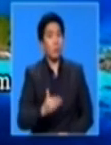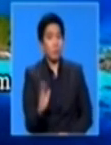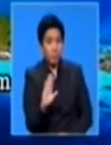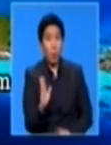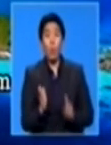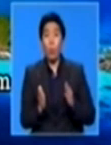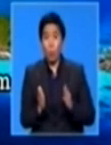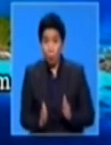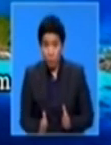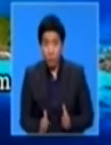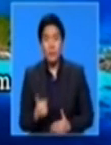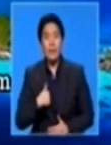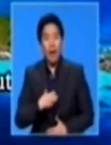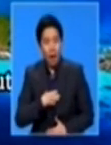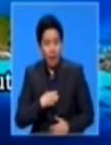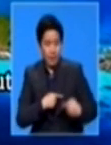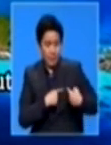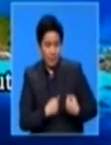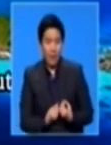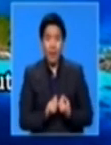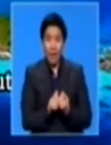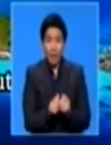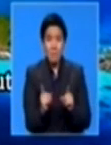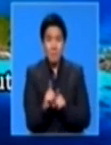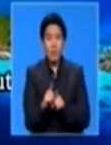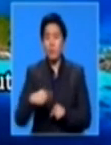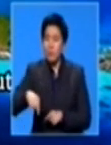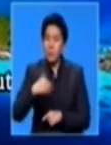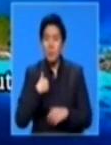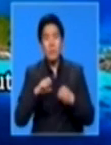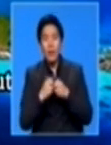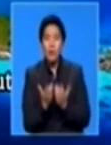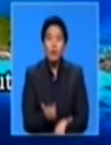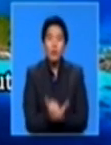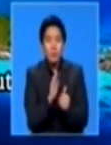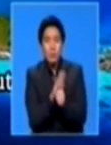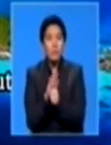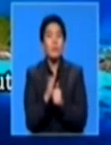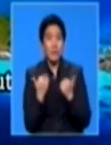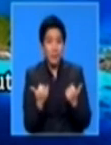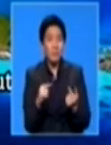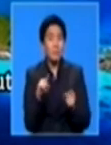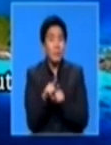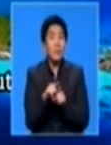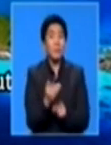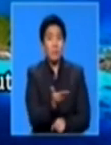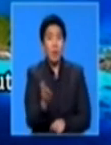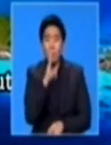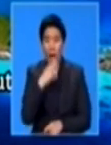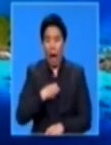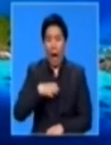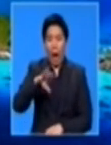ามันก็ต้องการกำลังใจเหมือนกันนะครับเขาก็มีปัญหามากมายนะท่านไม่เข้าใจหรอกนะถ้าว่าท่านต้องการแต่เพียงฝ่